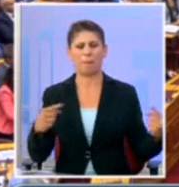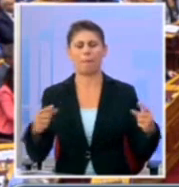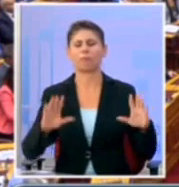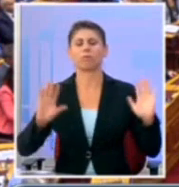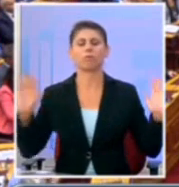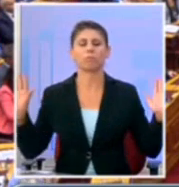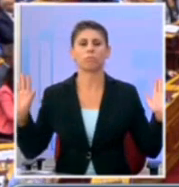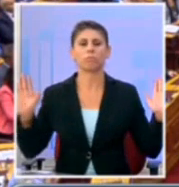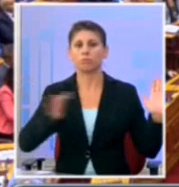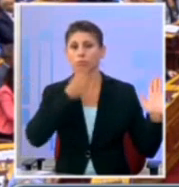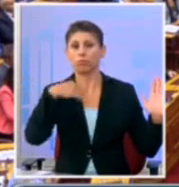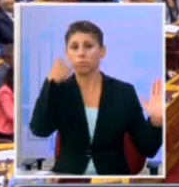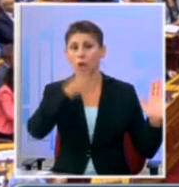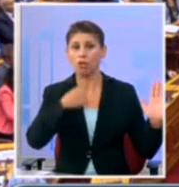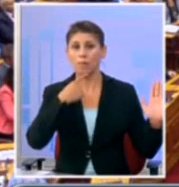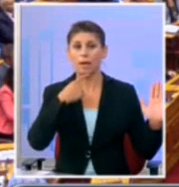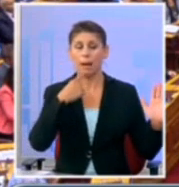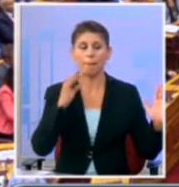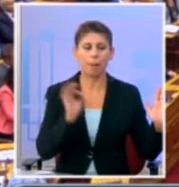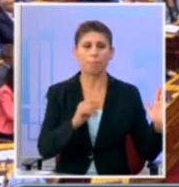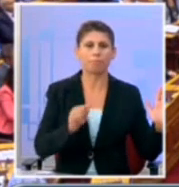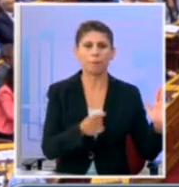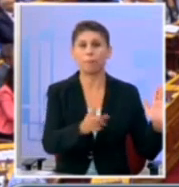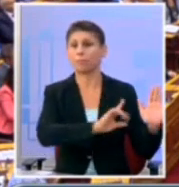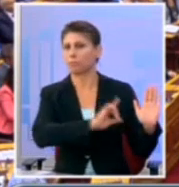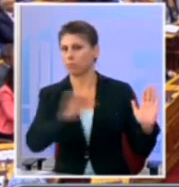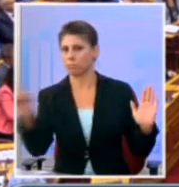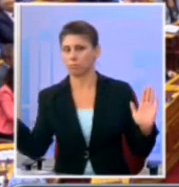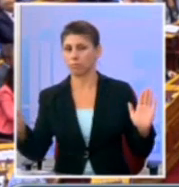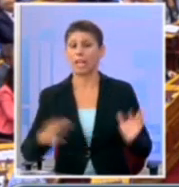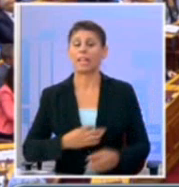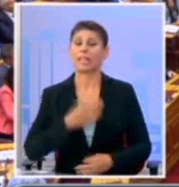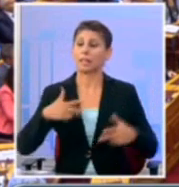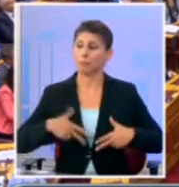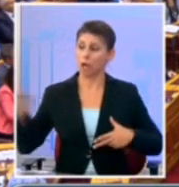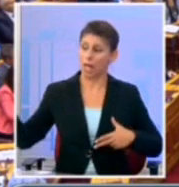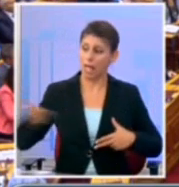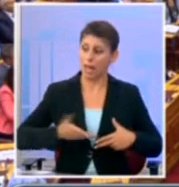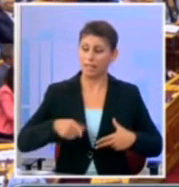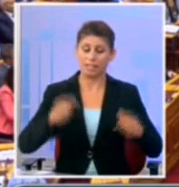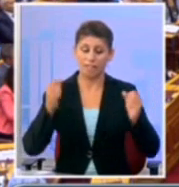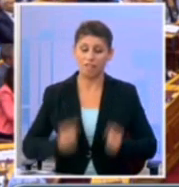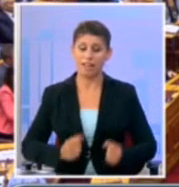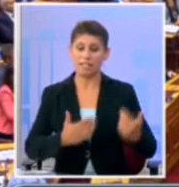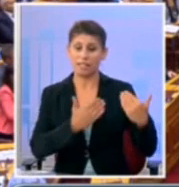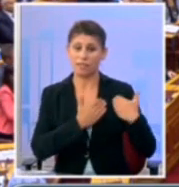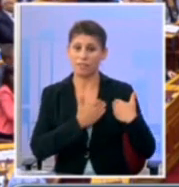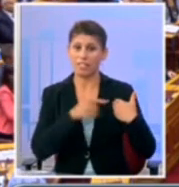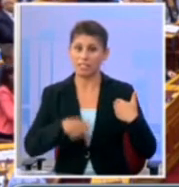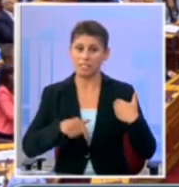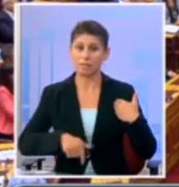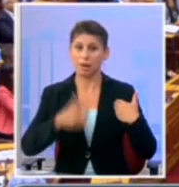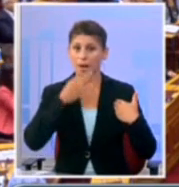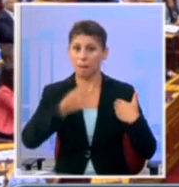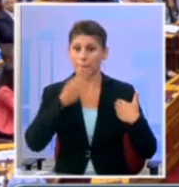και τις αναφορές προσωπικές. Κύριε Τσακαλώτο, κύριε Υπουργέ, ελάτε, έχετε βασική ευθύνη σήμερα να αναφερθείτε στο